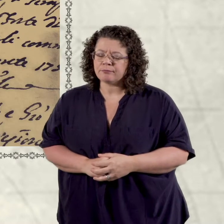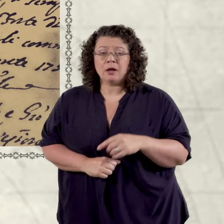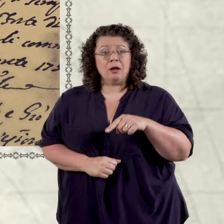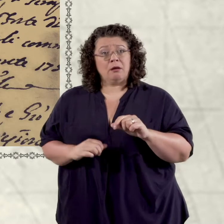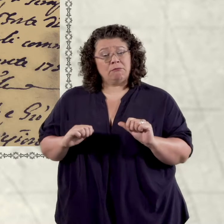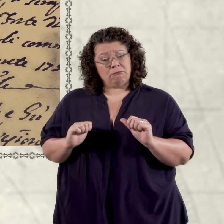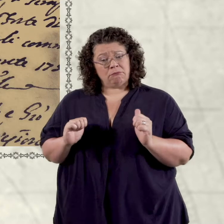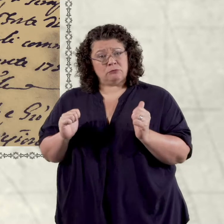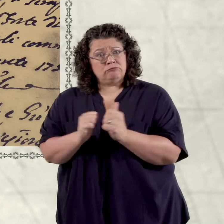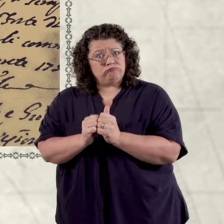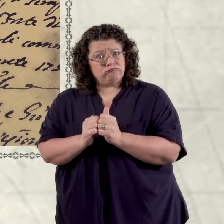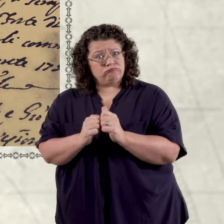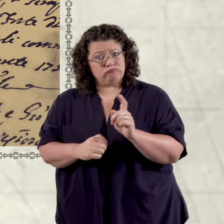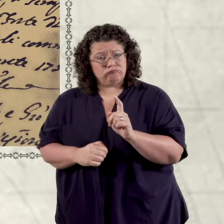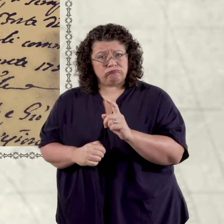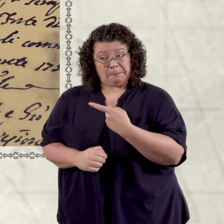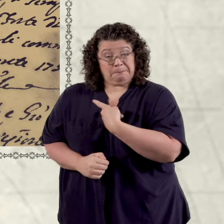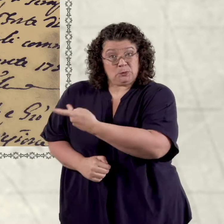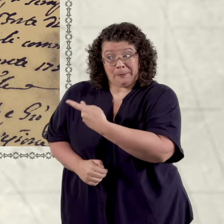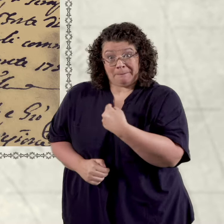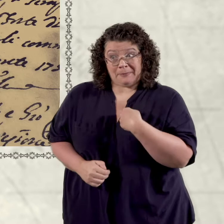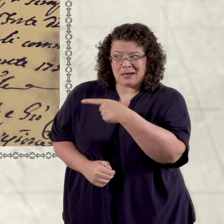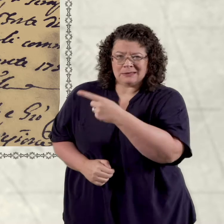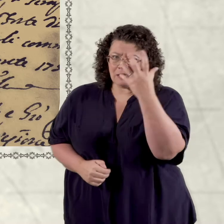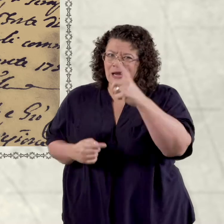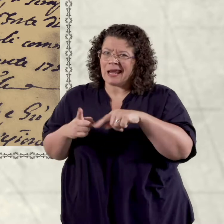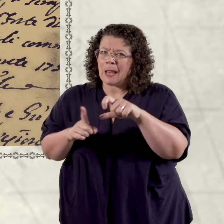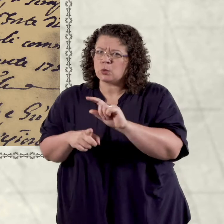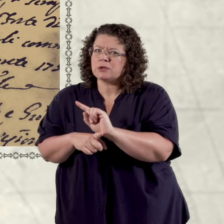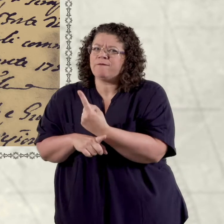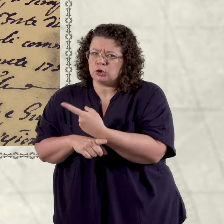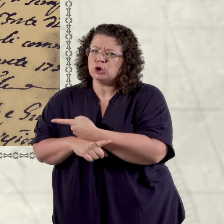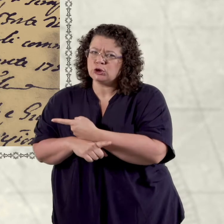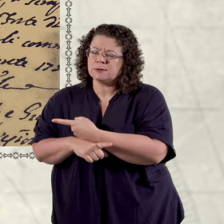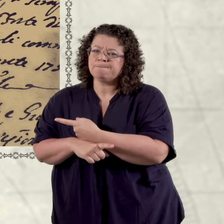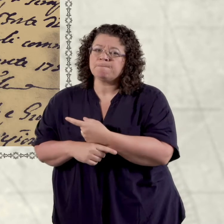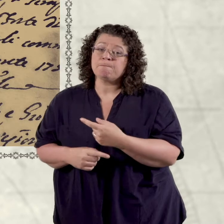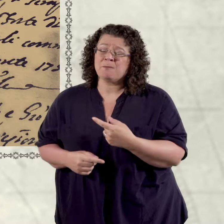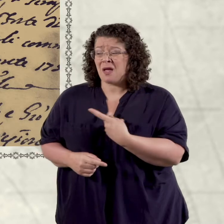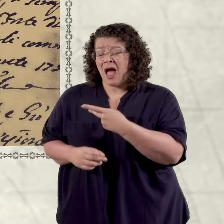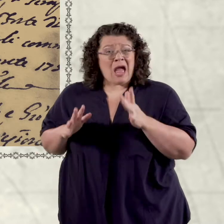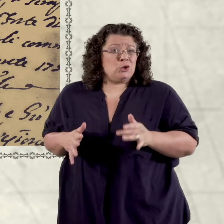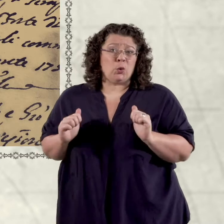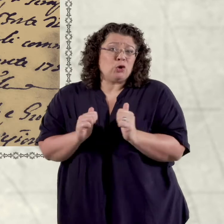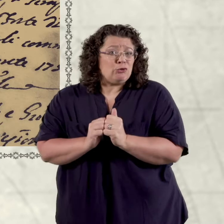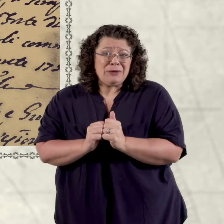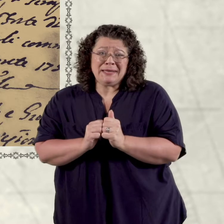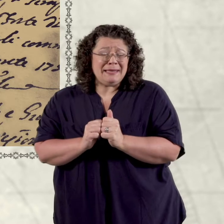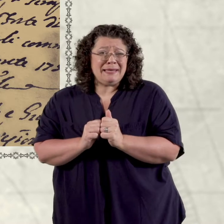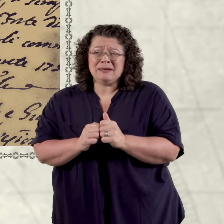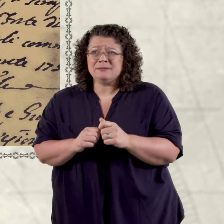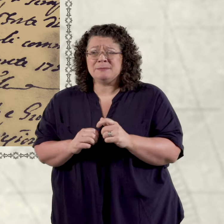Cytundeb Aberconwy. Dyma gytundeb rhyngdda i a brenin Lloegr, Edward y